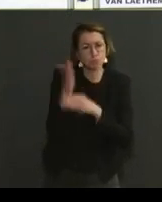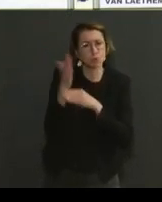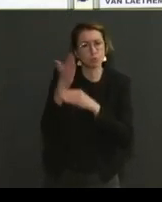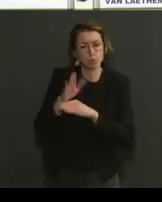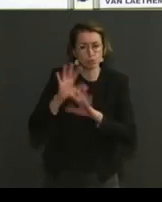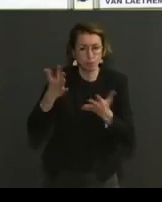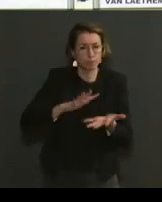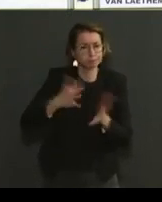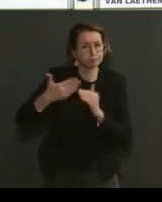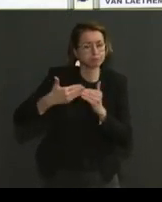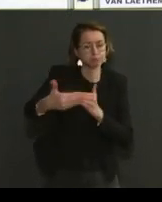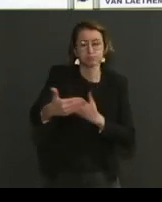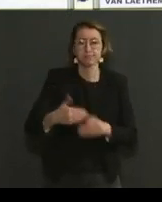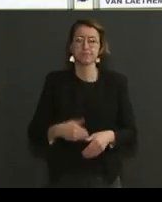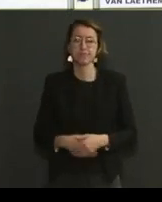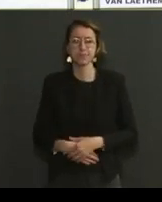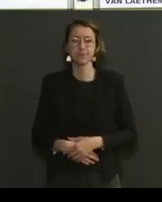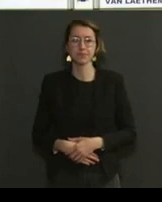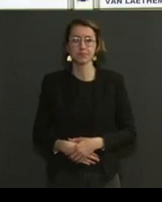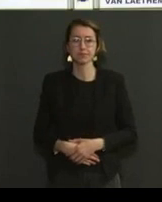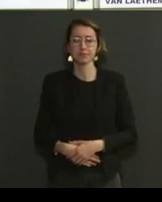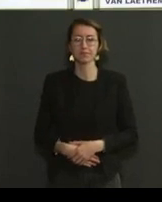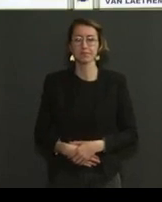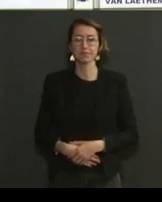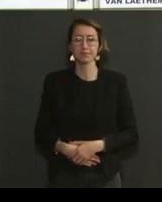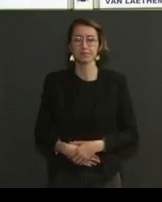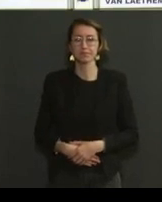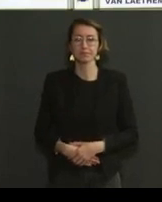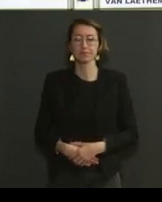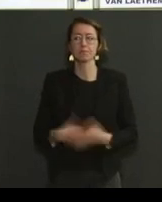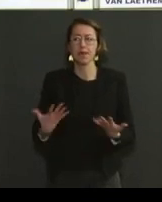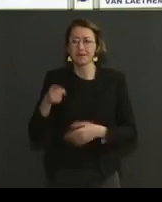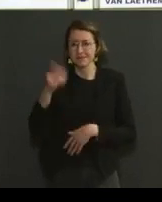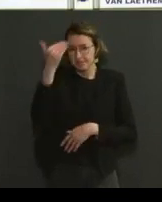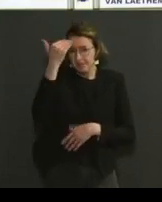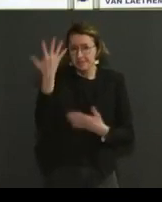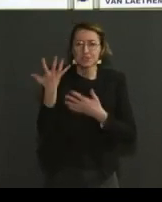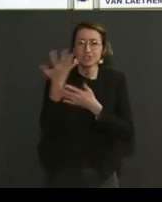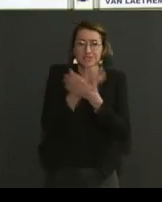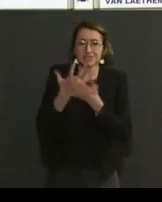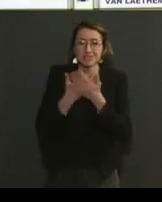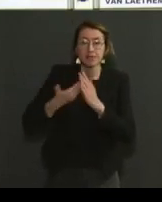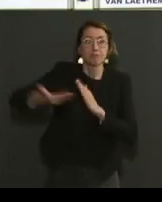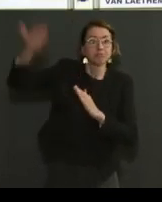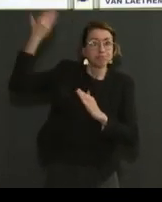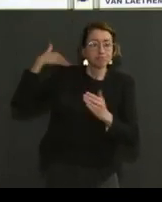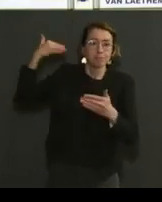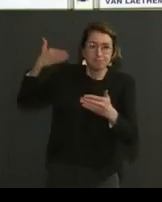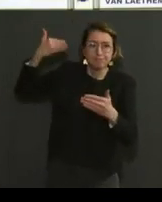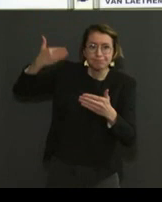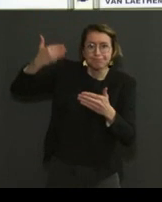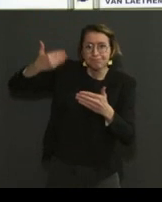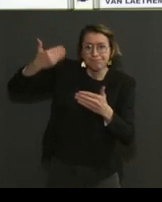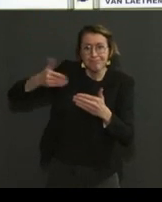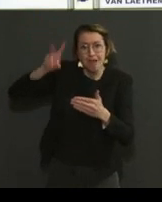Ceci permettra de compléter les indicateurs que nous vous exposons régulièrement, certains qu'on ne vous expose plus depuis un certain temps, mais qui